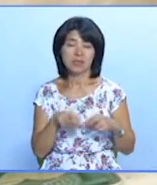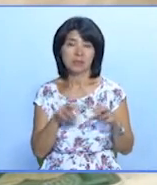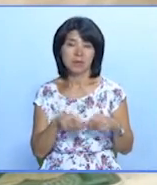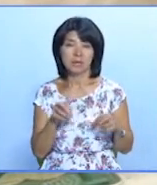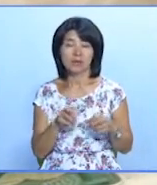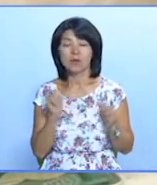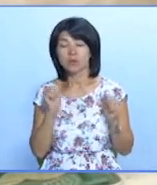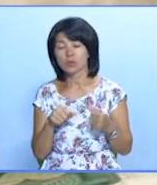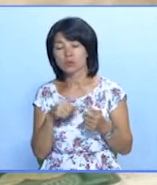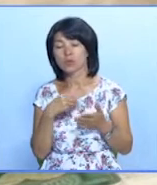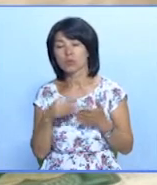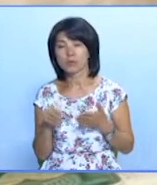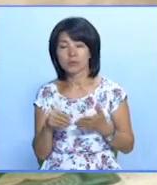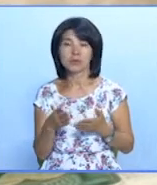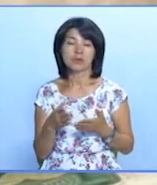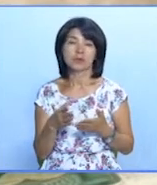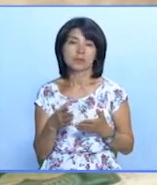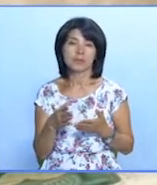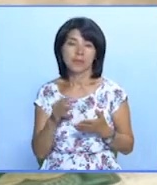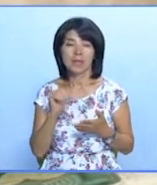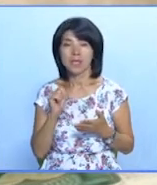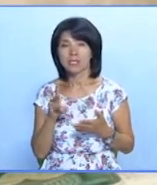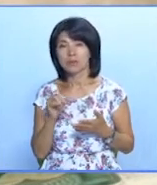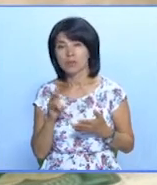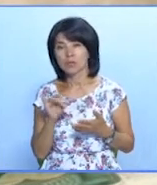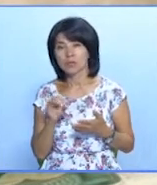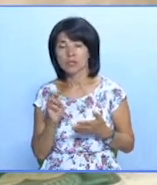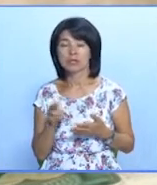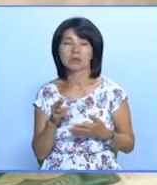Енді ыстық қызуды басатын дәрі-дәрмектер бар екен.